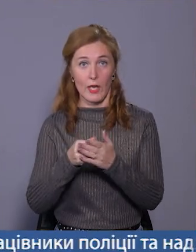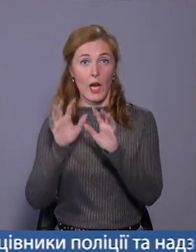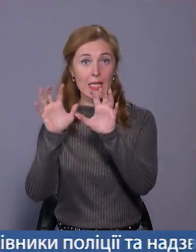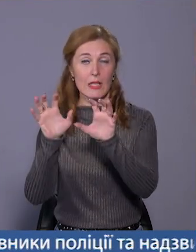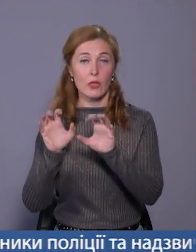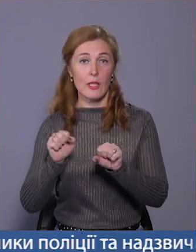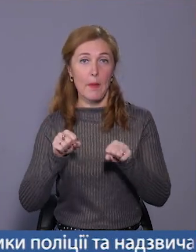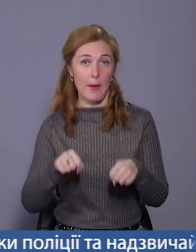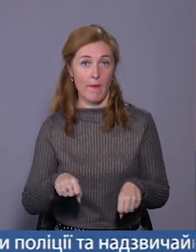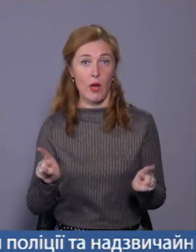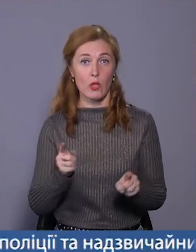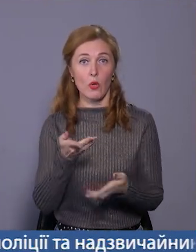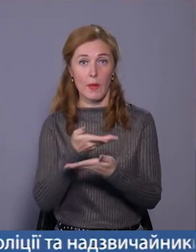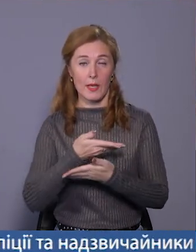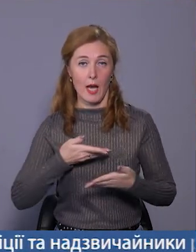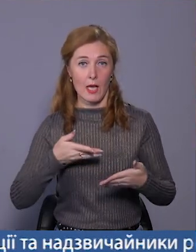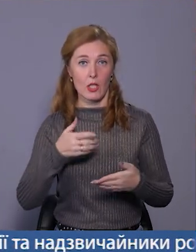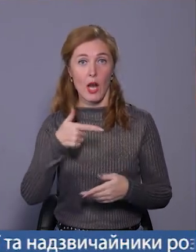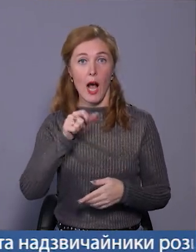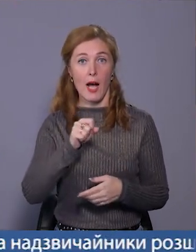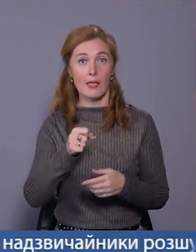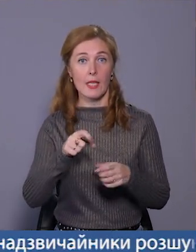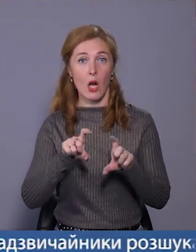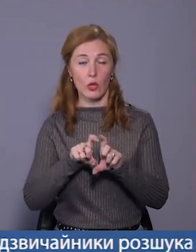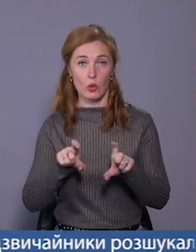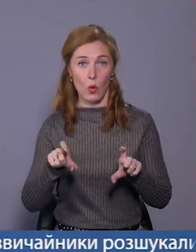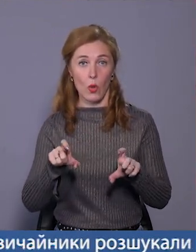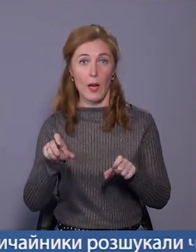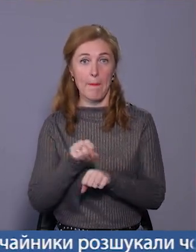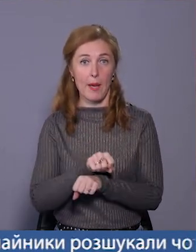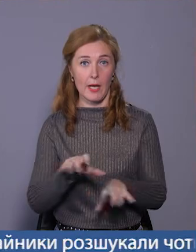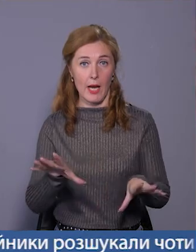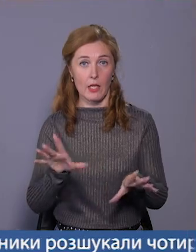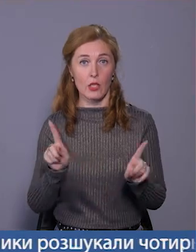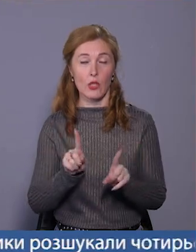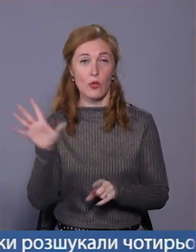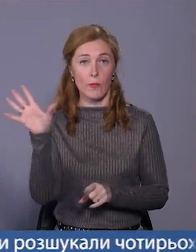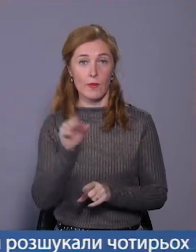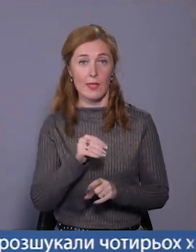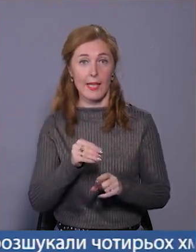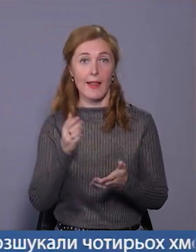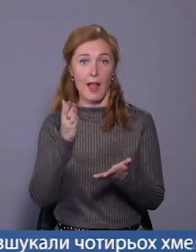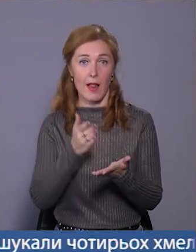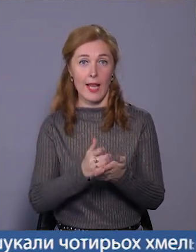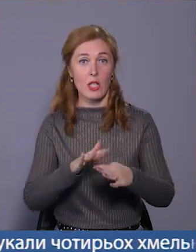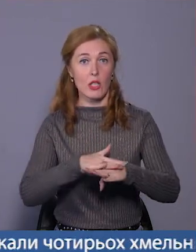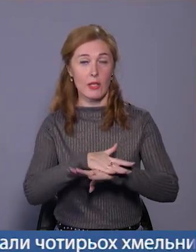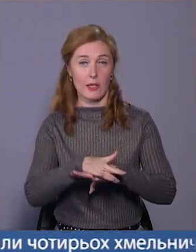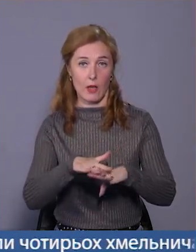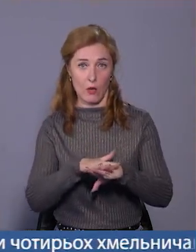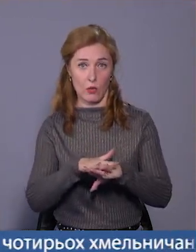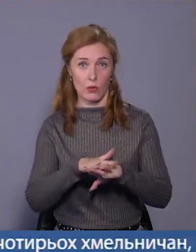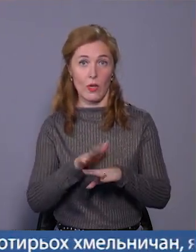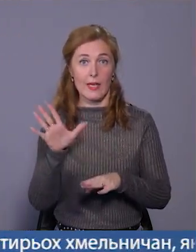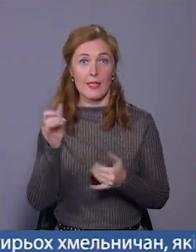наші газконтори, мережі всі належали народу. Вони зараз всі в приватних руках. Я з вами розмовляти не буду. Не буде в цей